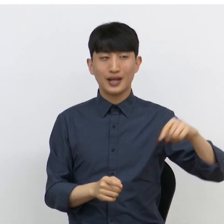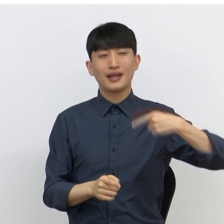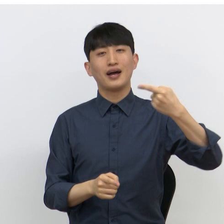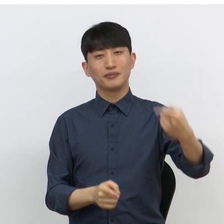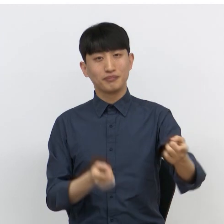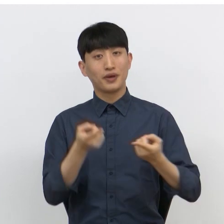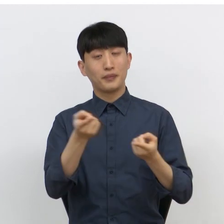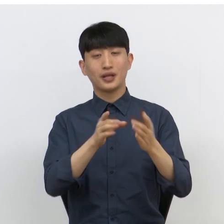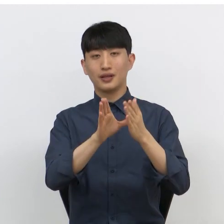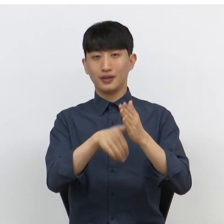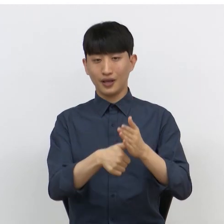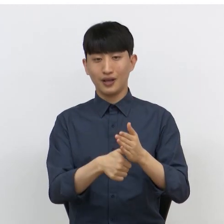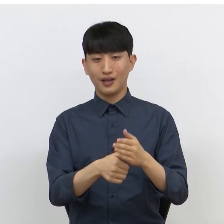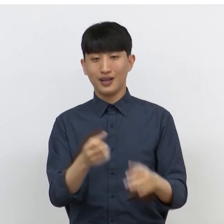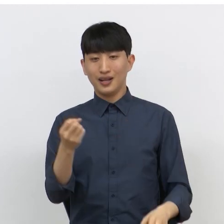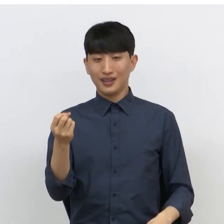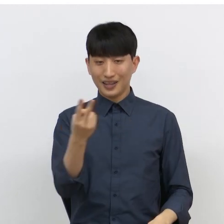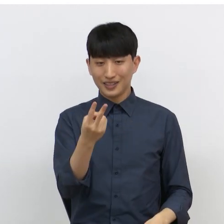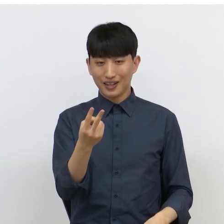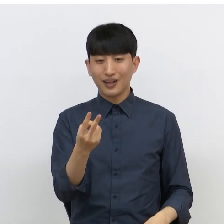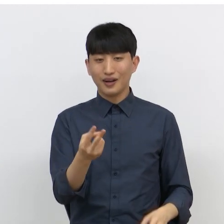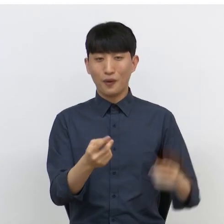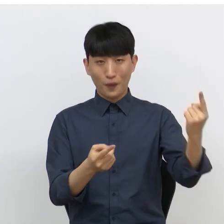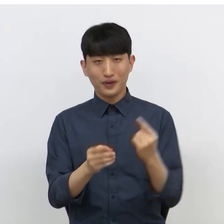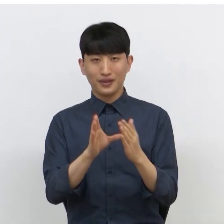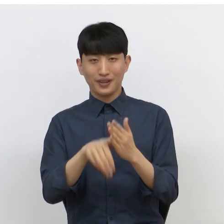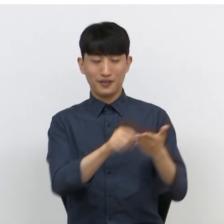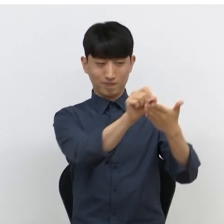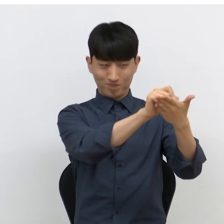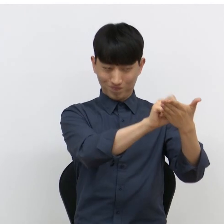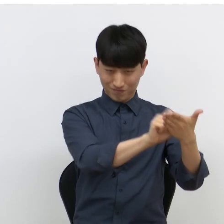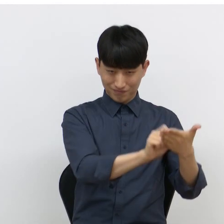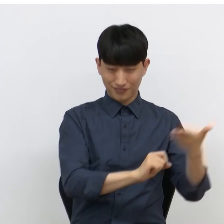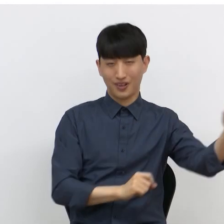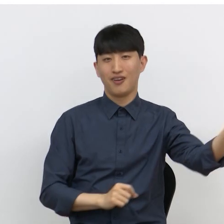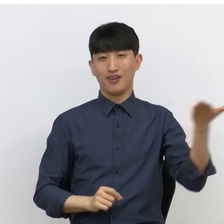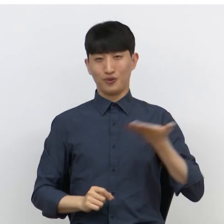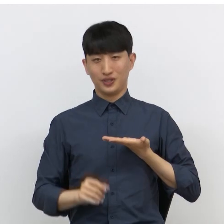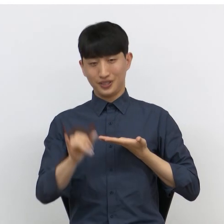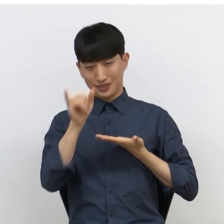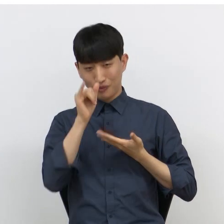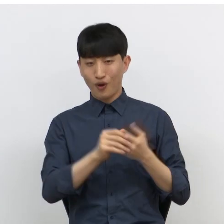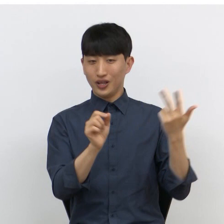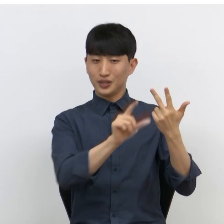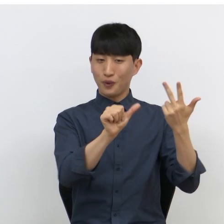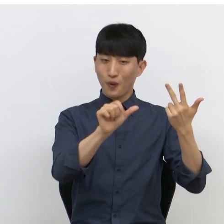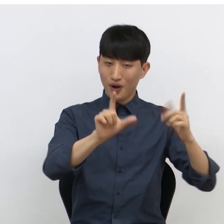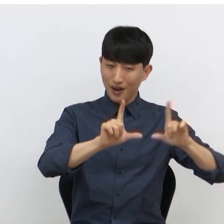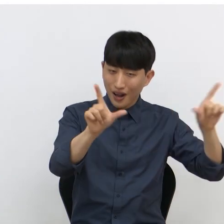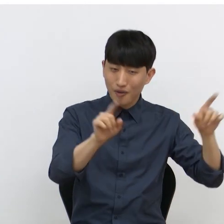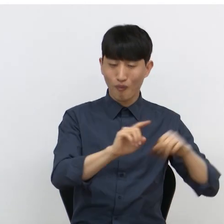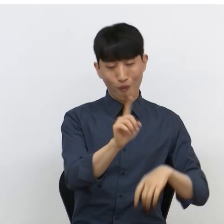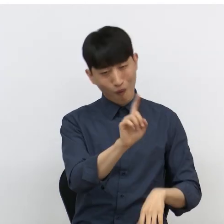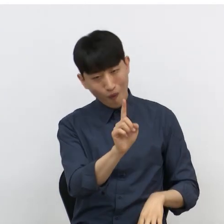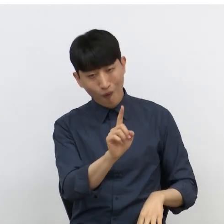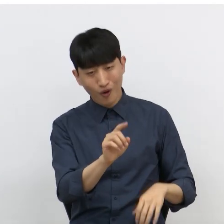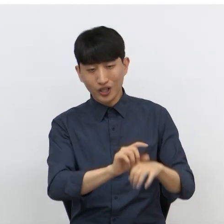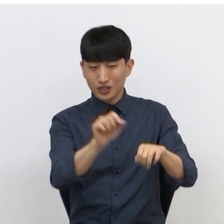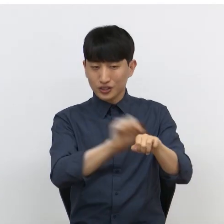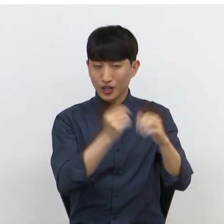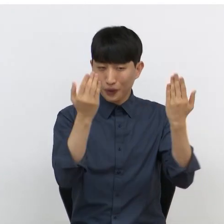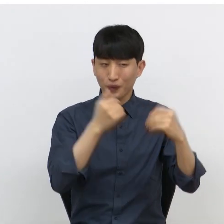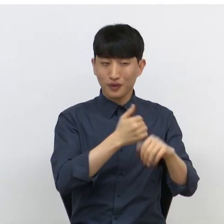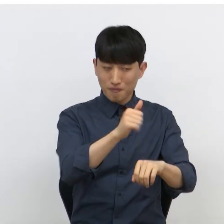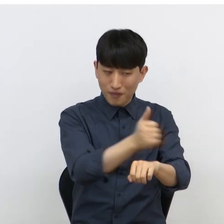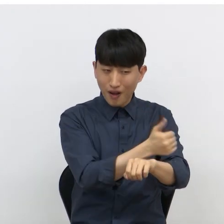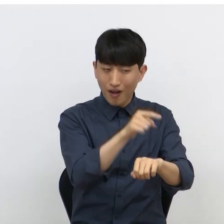매핑할 때 이런 식으로 이제 또 적어오는 경우도 있습니다. 자, 7월 5일 날은 매핑하고 이랬다. 특수학교 갔더니